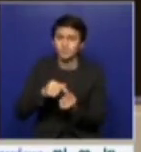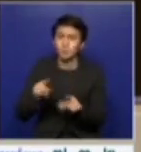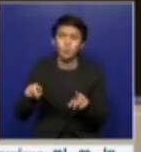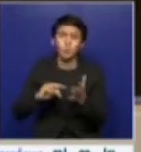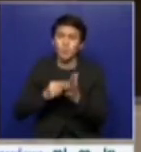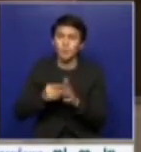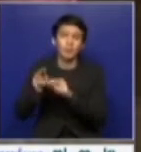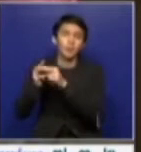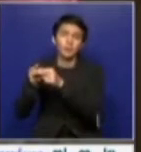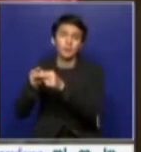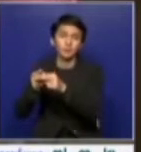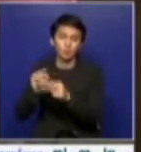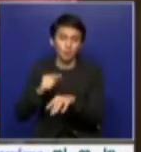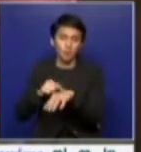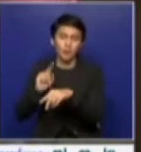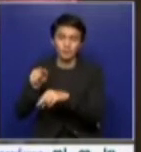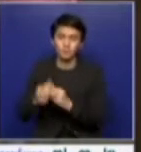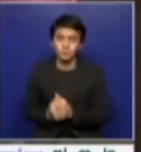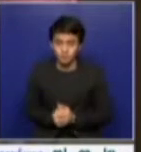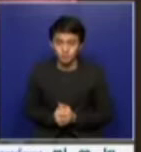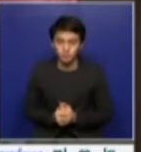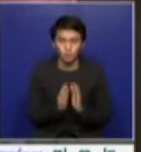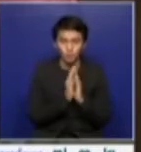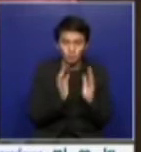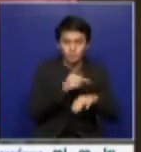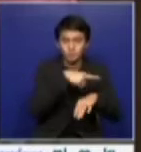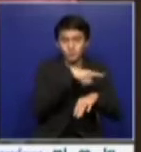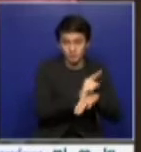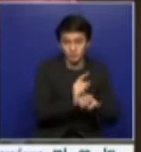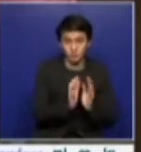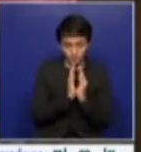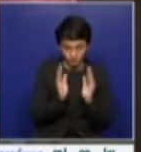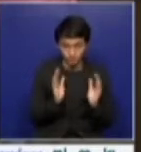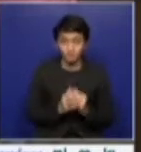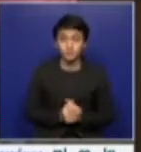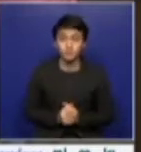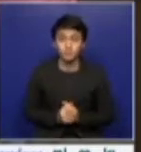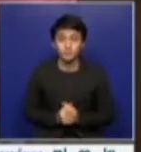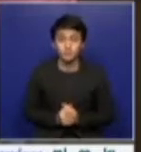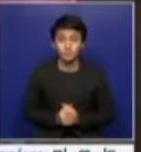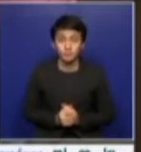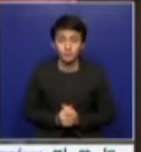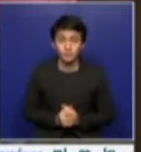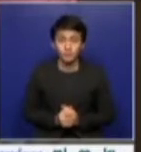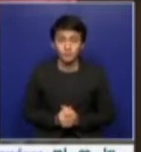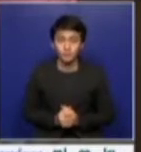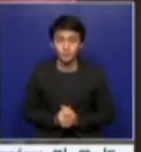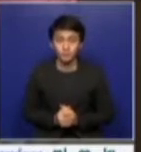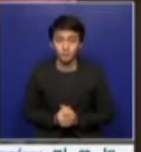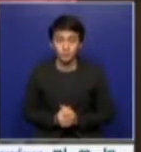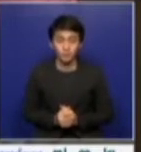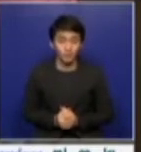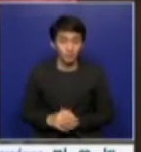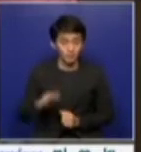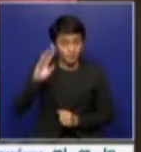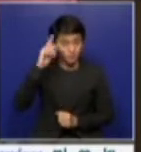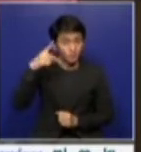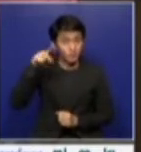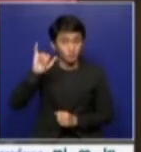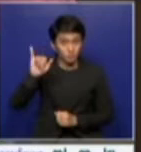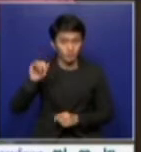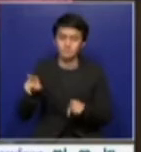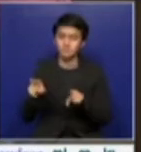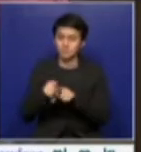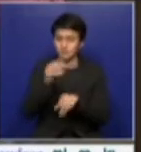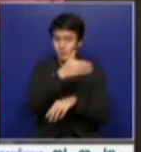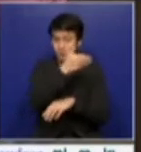กราบขอบคุณท่านประธานหน้าครับเต็มที่เคยรับปากองค์การสหประชาชาติแม้กระทั่งรับ